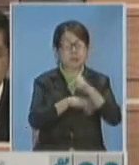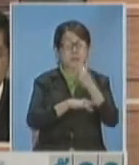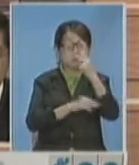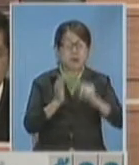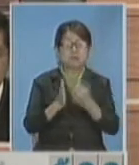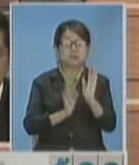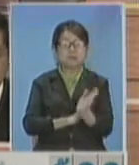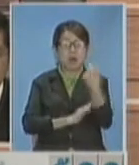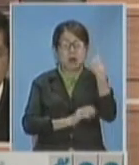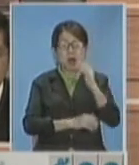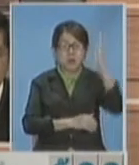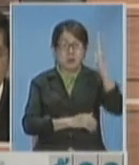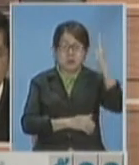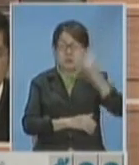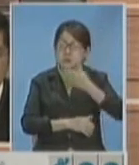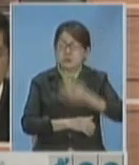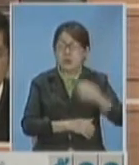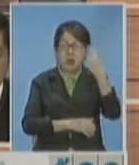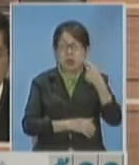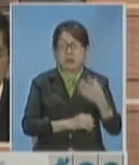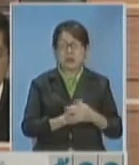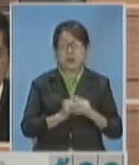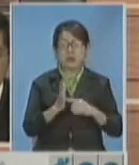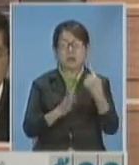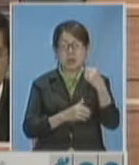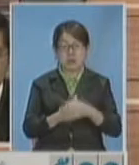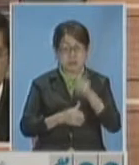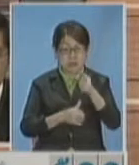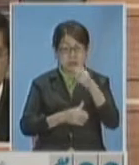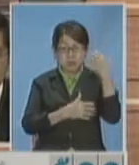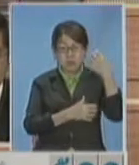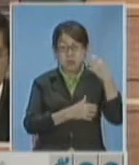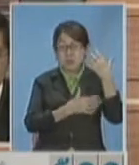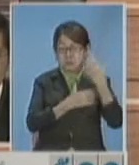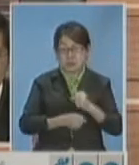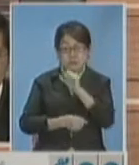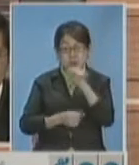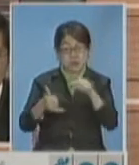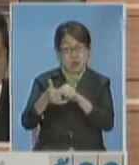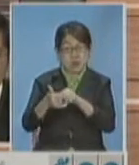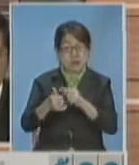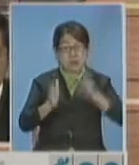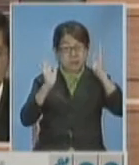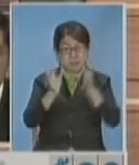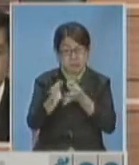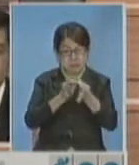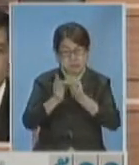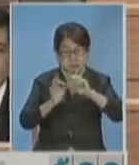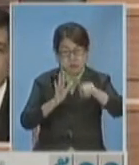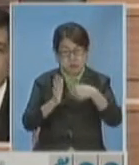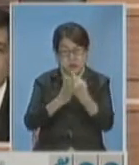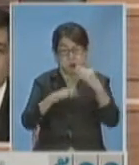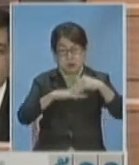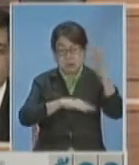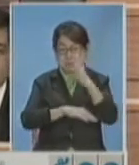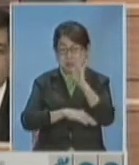ฝ่ายไหนครับที่ตีรวนมาตลอดจริงๆแล้วคุณวัชระไม่ได้อภิปรายใช้เวลาเป็นชั่วโมงกว่าอย่างนี้หรอกแ